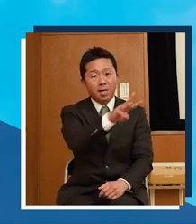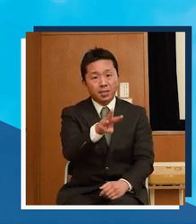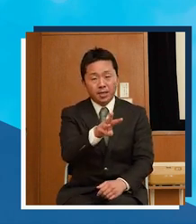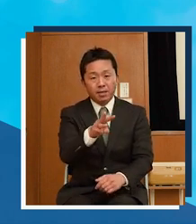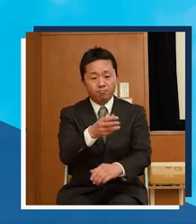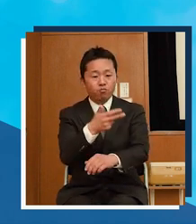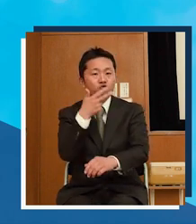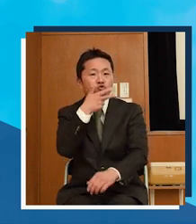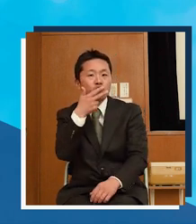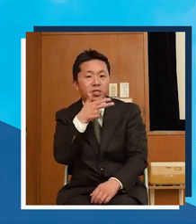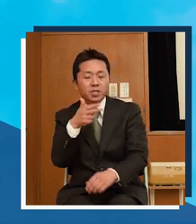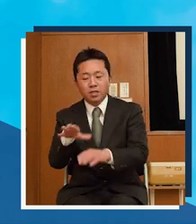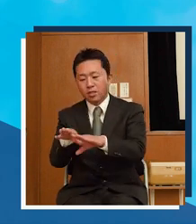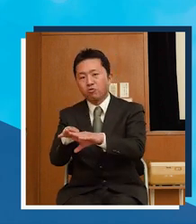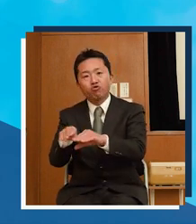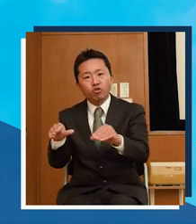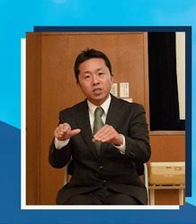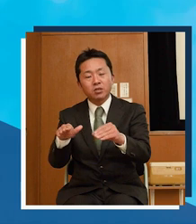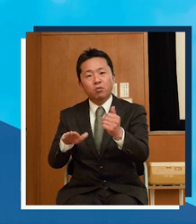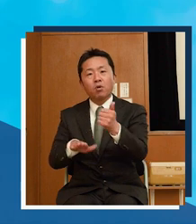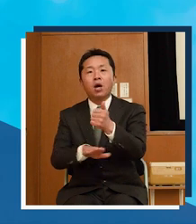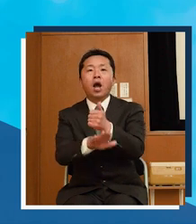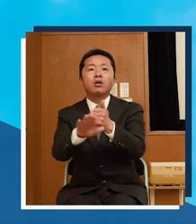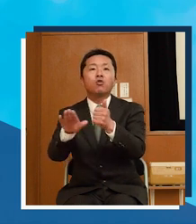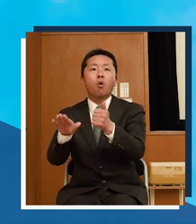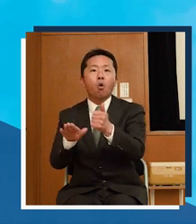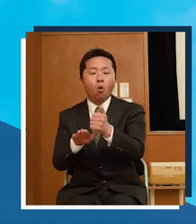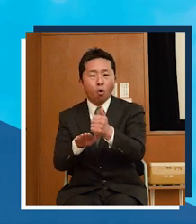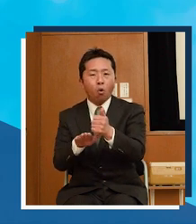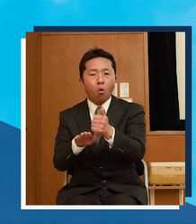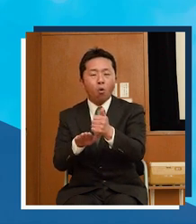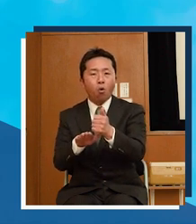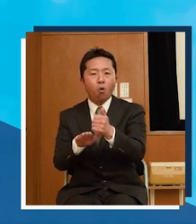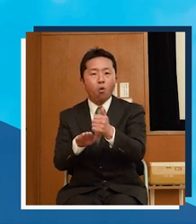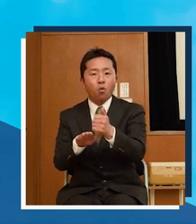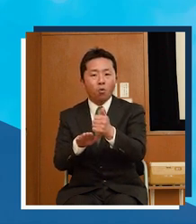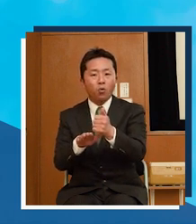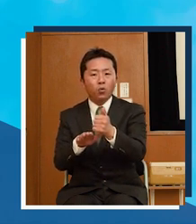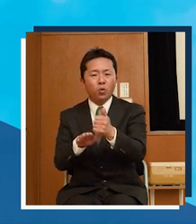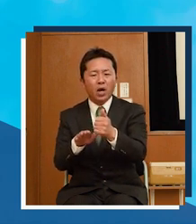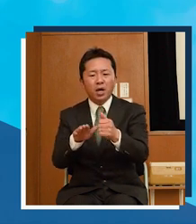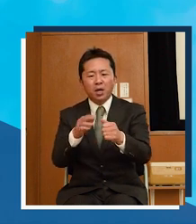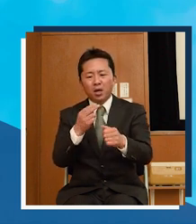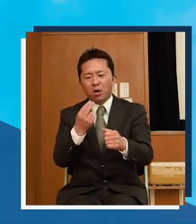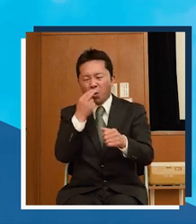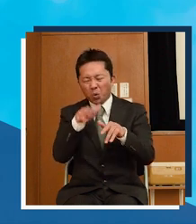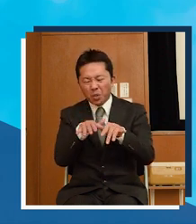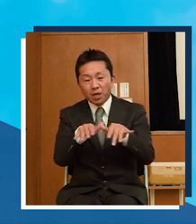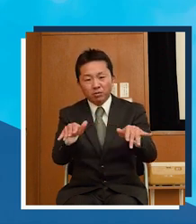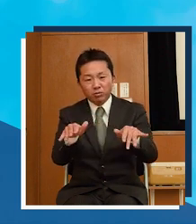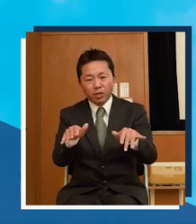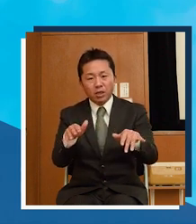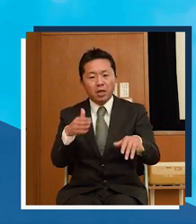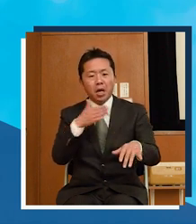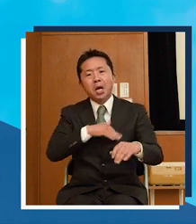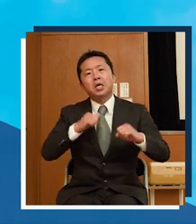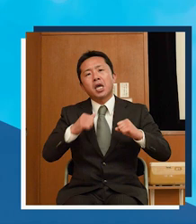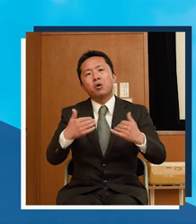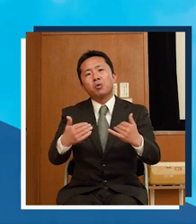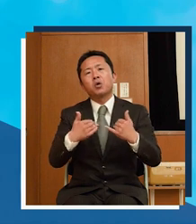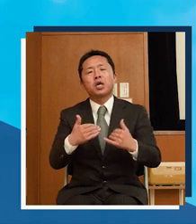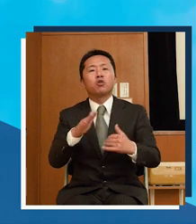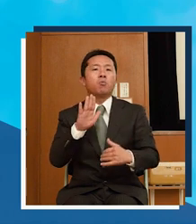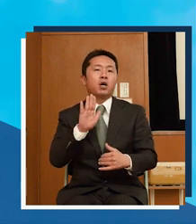海域土壌などの自然環境を選することは元より県民の生活や健康への影響も記念されています